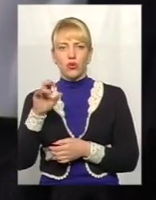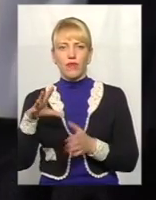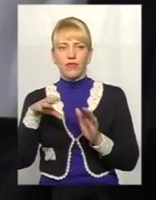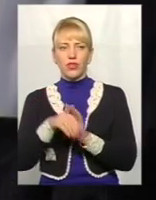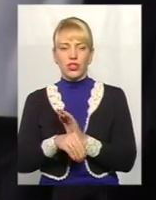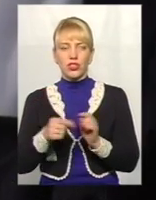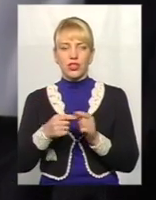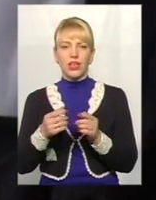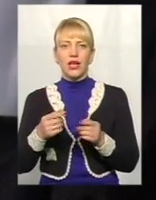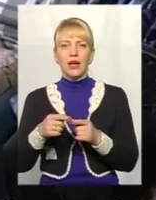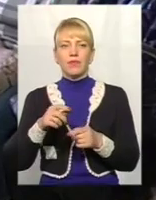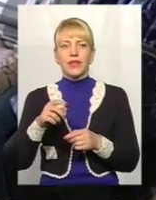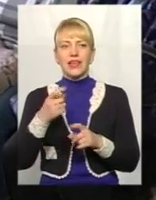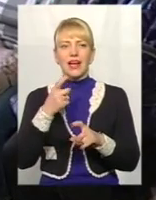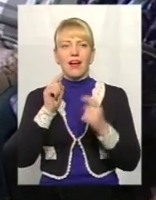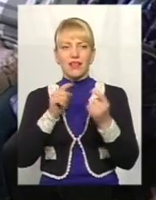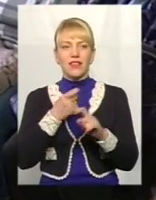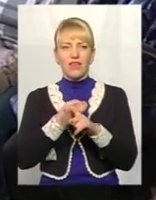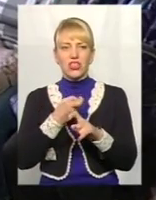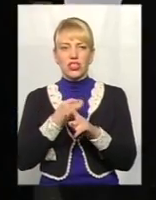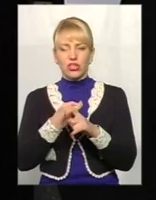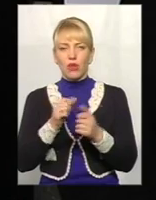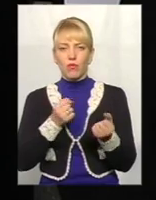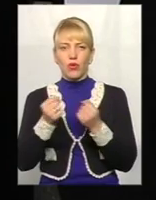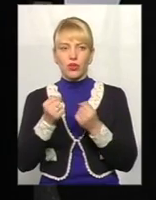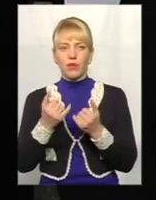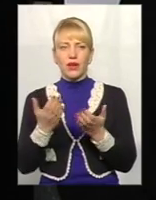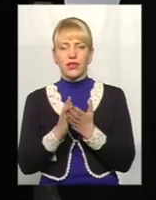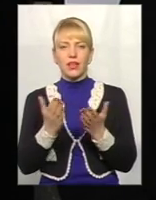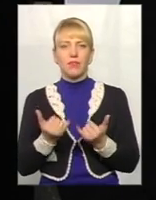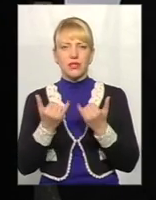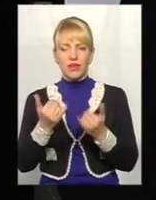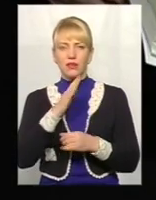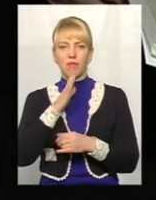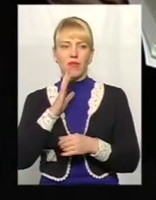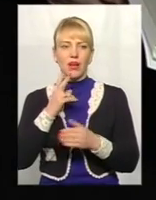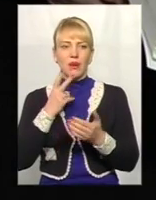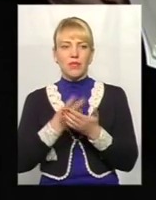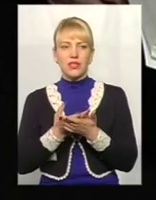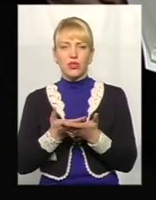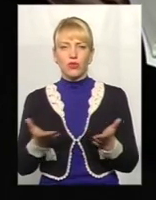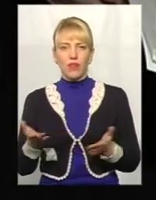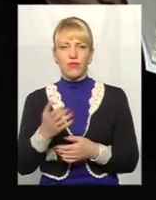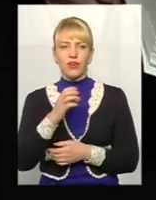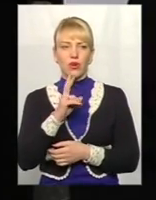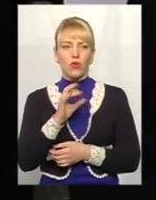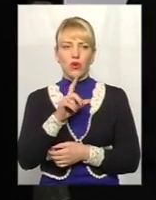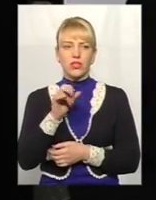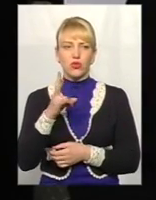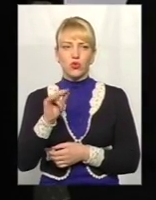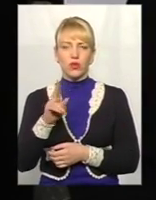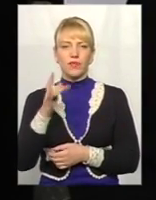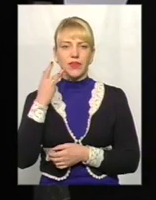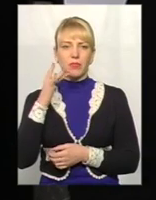серії літографій з антифашистської боротьби. Книгу, яка присвячена його матері, презентував Анатолій Кирилович Козанчук.